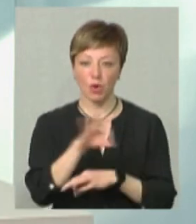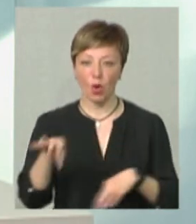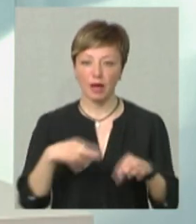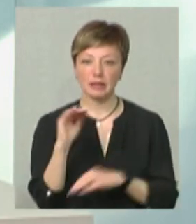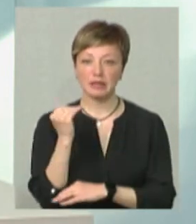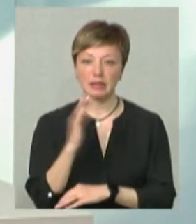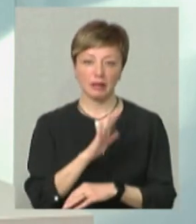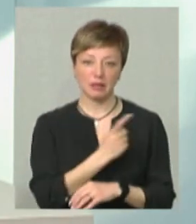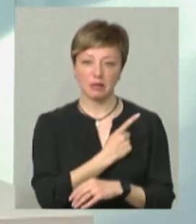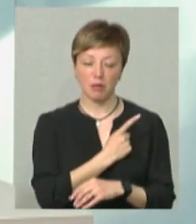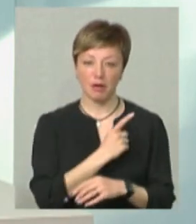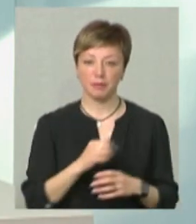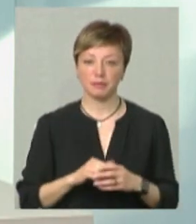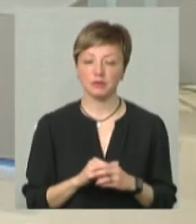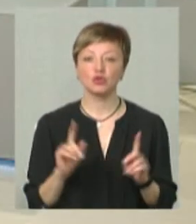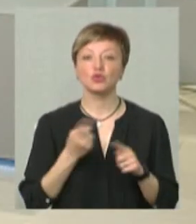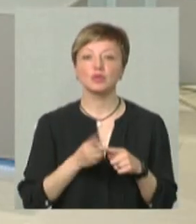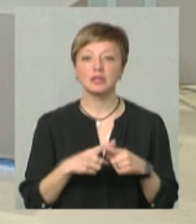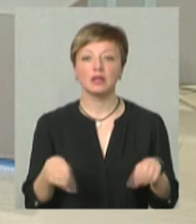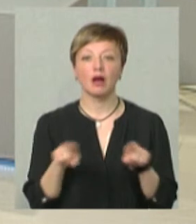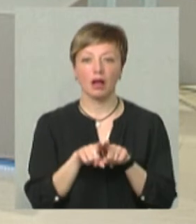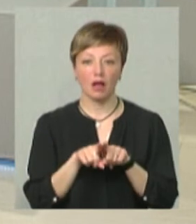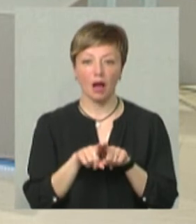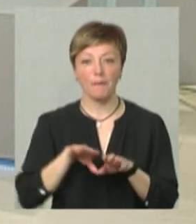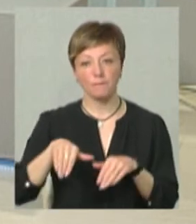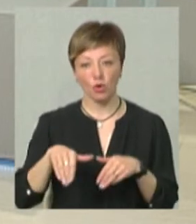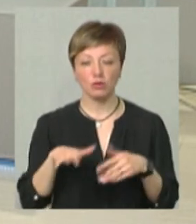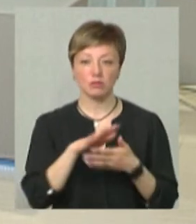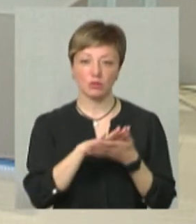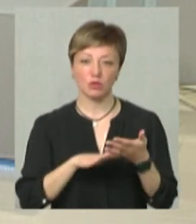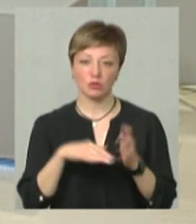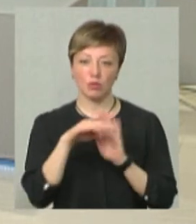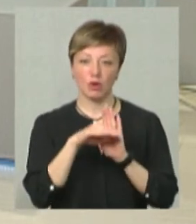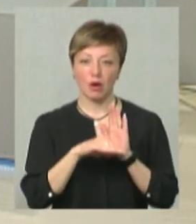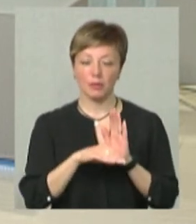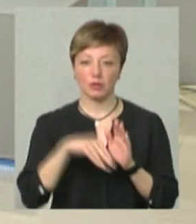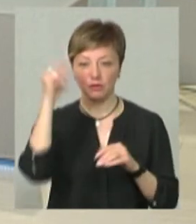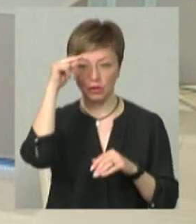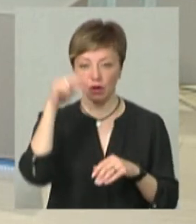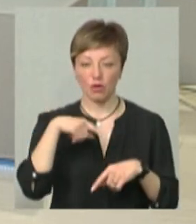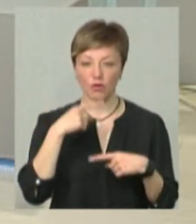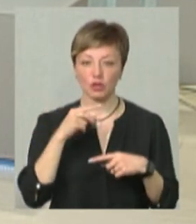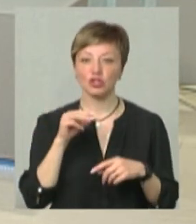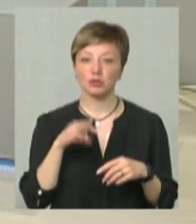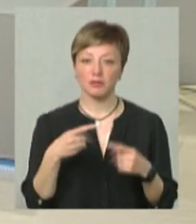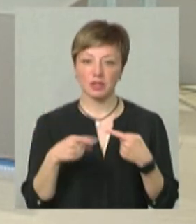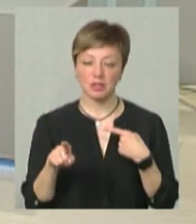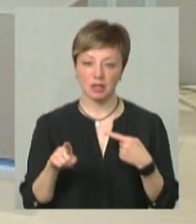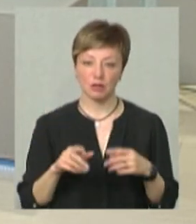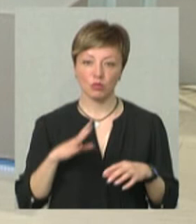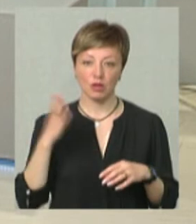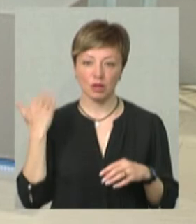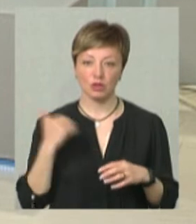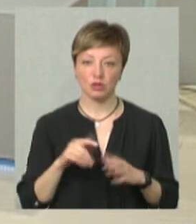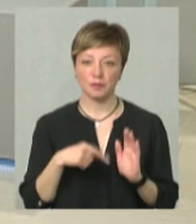сама». Що це таке, а потім будемо про програму навчальну говорити, чим вона відрізняється від того, які були у